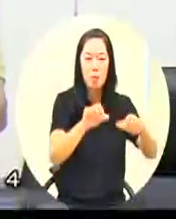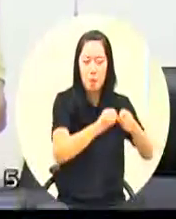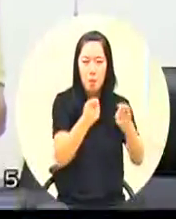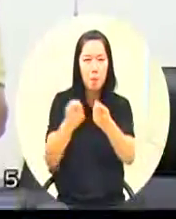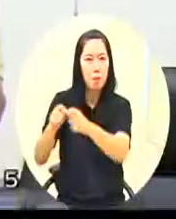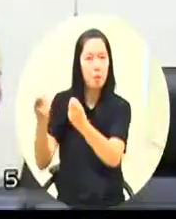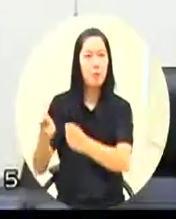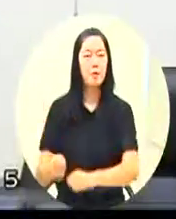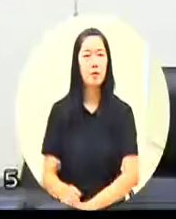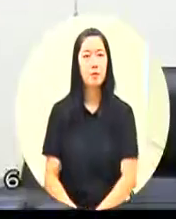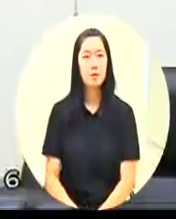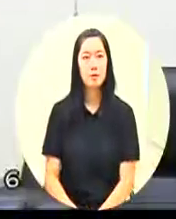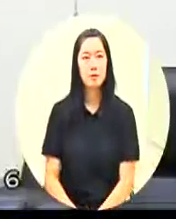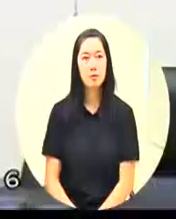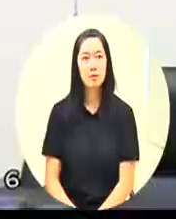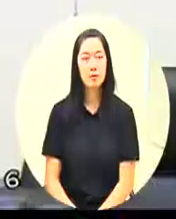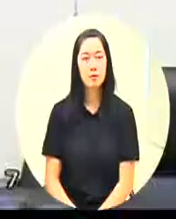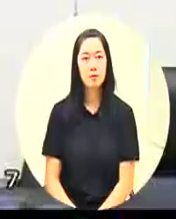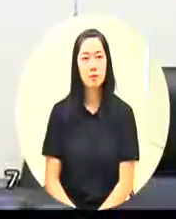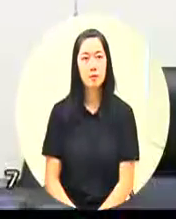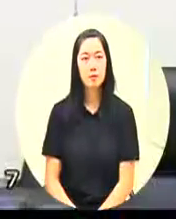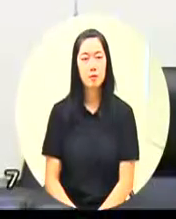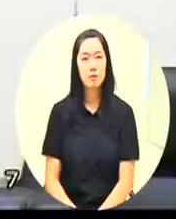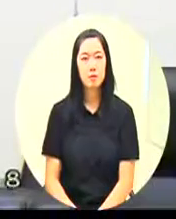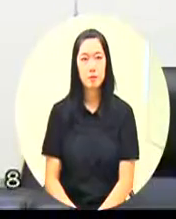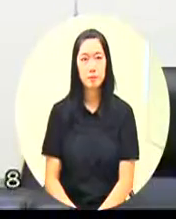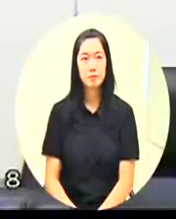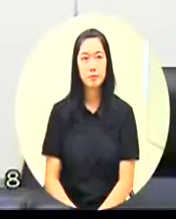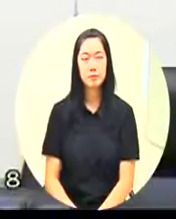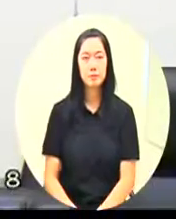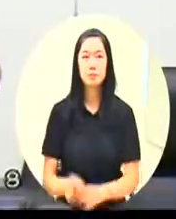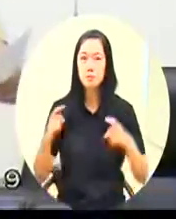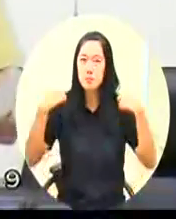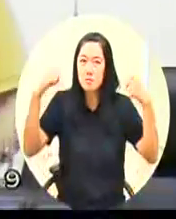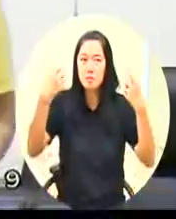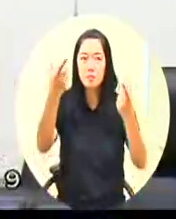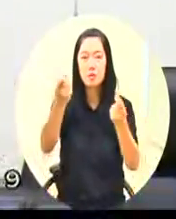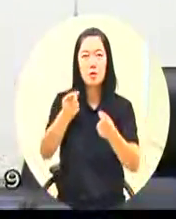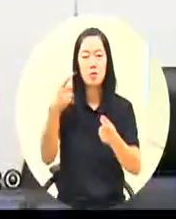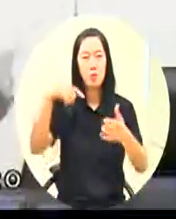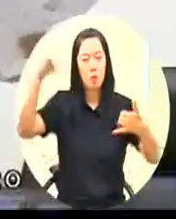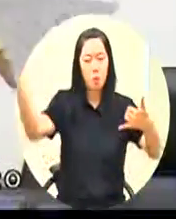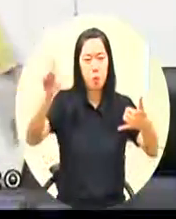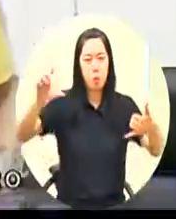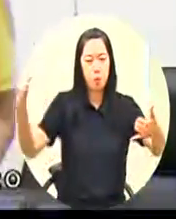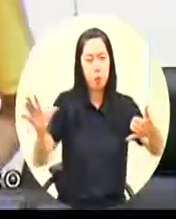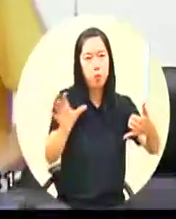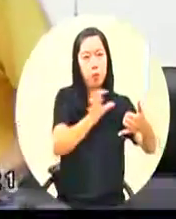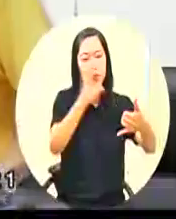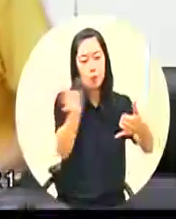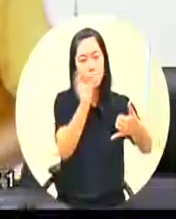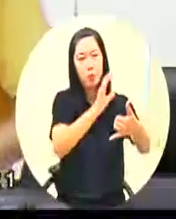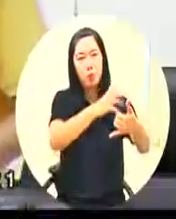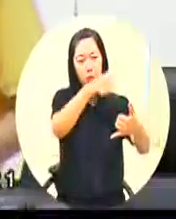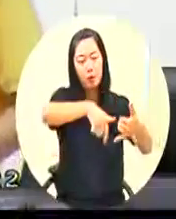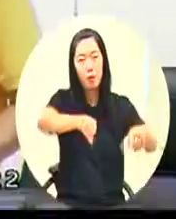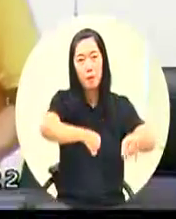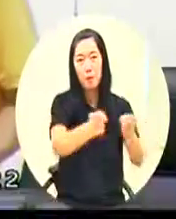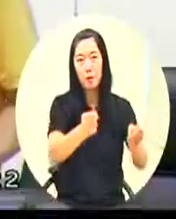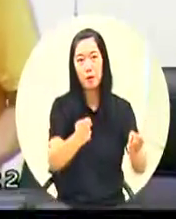哈，那无人知的，个就该给你隔起来啊！你知道无？被莫兰迪台风隔一个都破一空，真